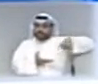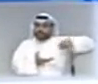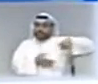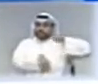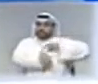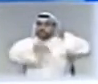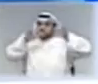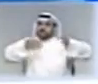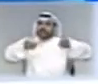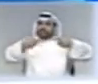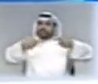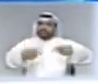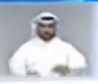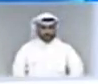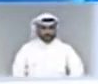في مستواه الطبيعي.